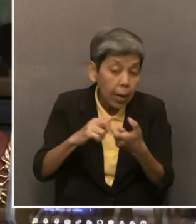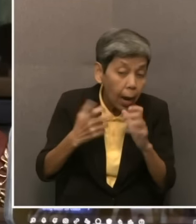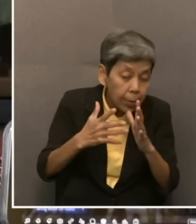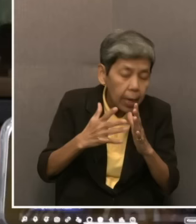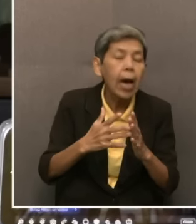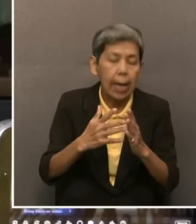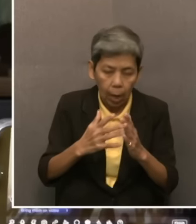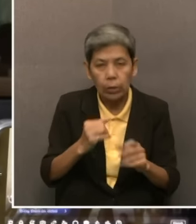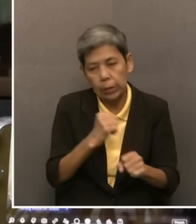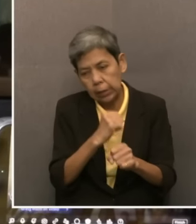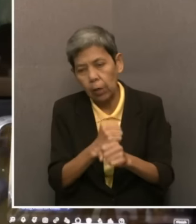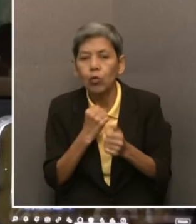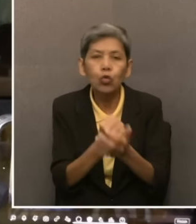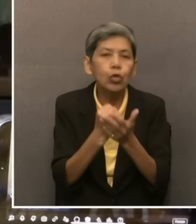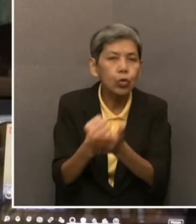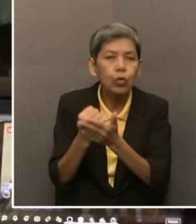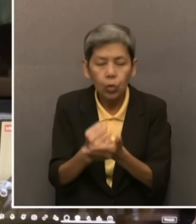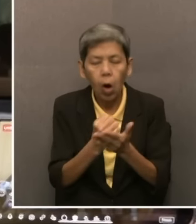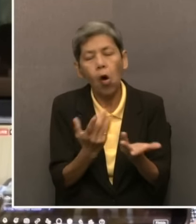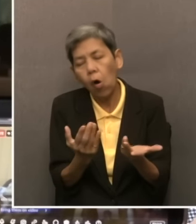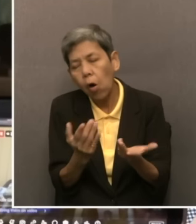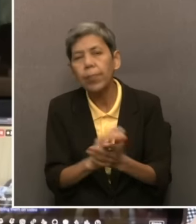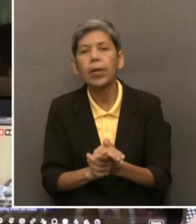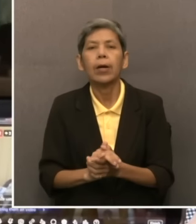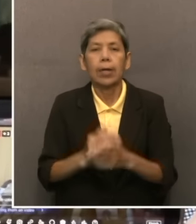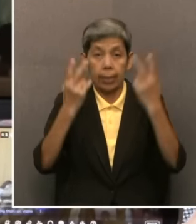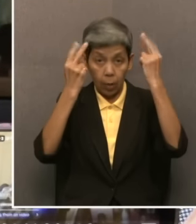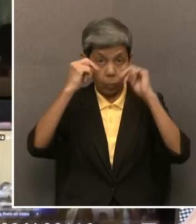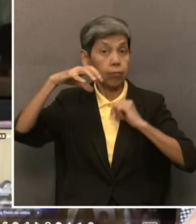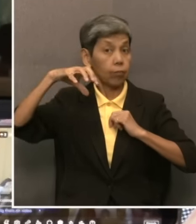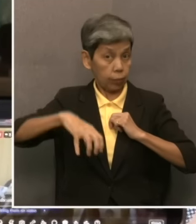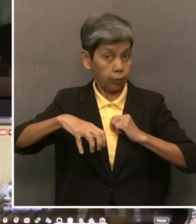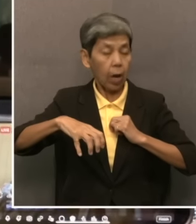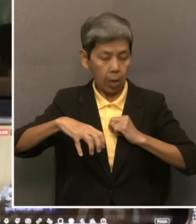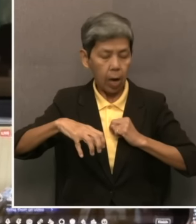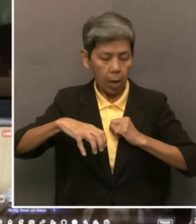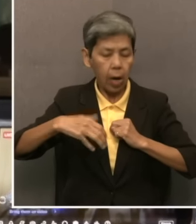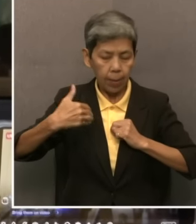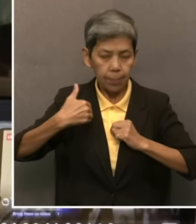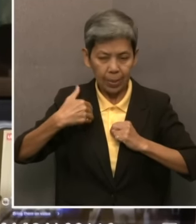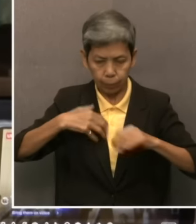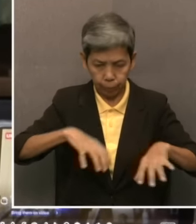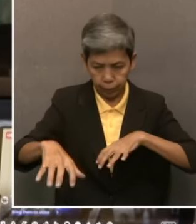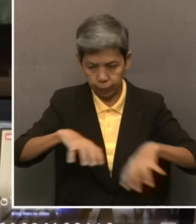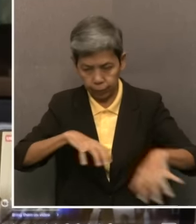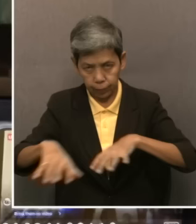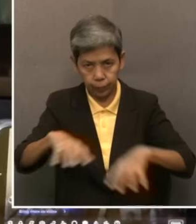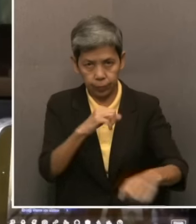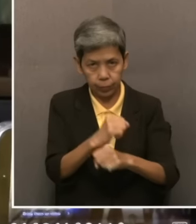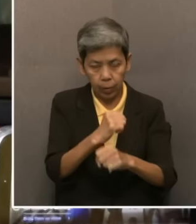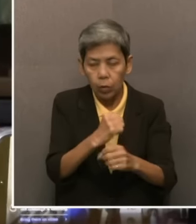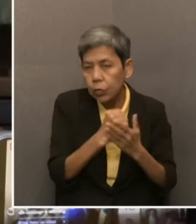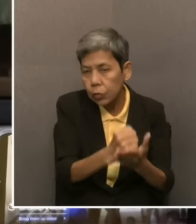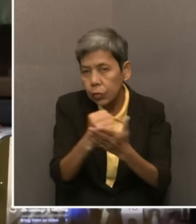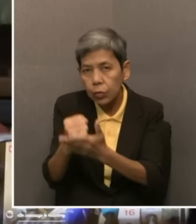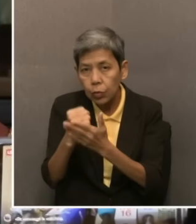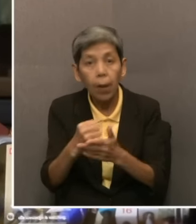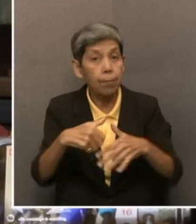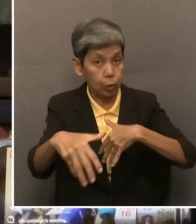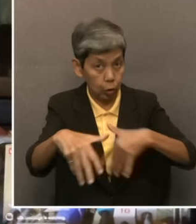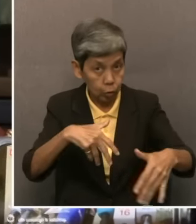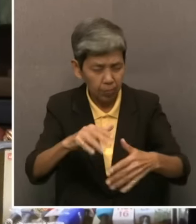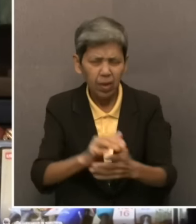าเริ่มการฟื้นฟูแต่ว่าทางสำนักนายกเนี่ยก็ได้เตรียมการทั้งหมดแล้วในเรื่องการฟื้นฟู